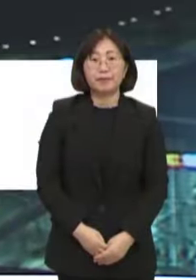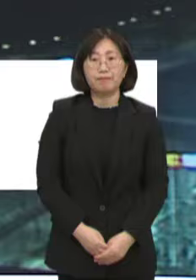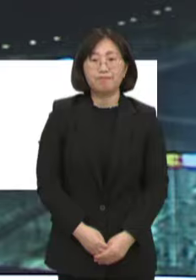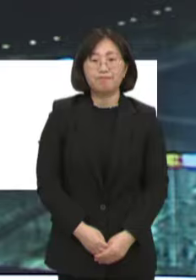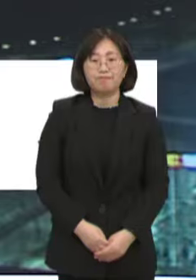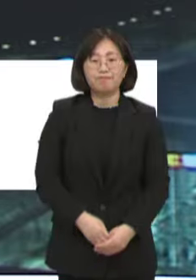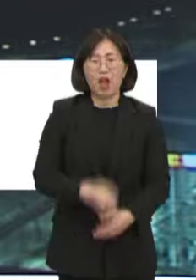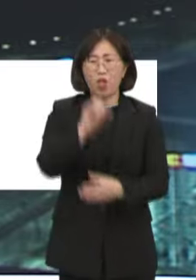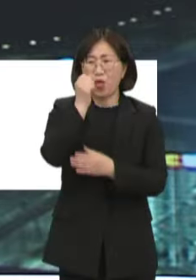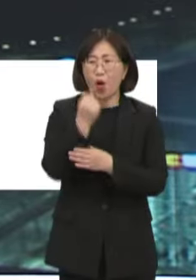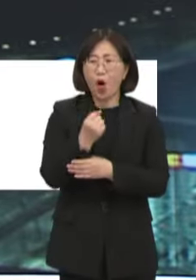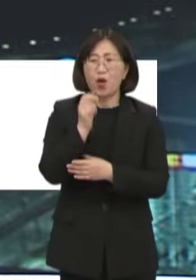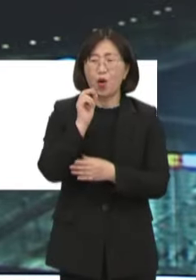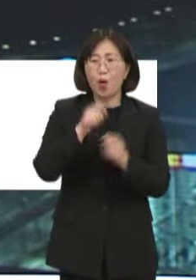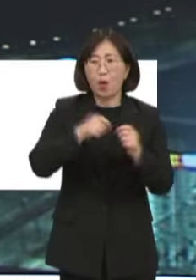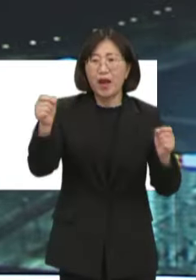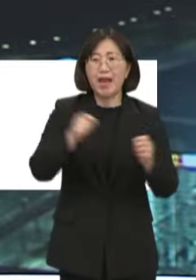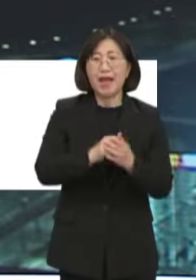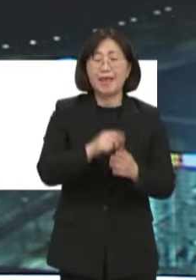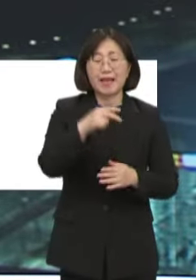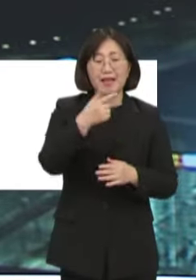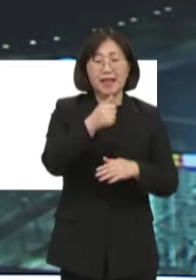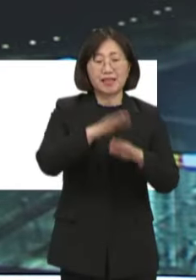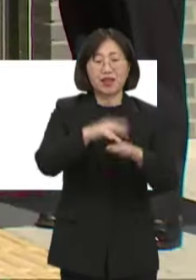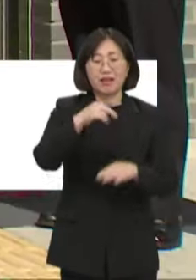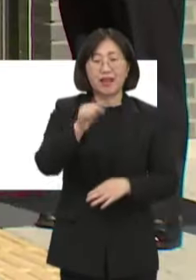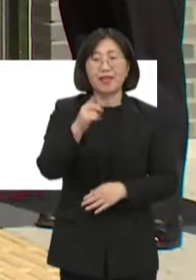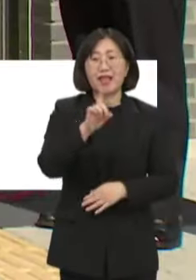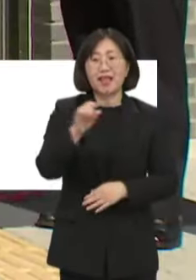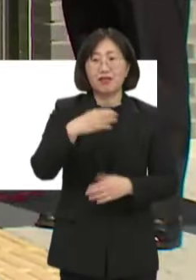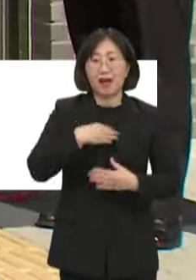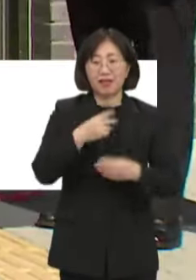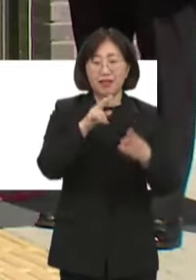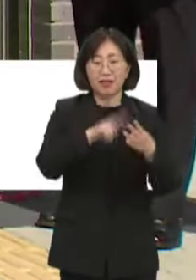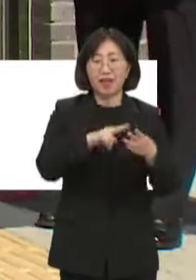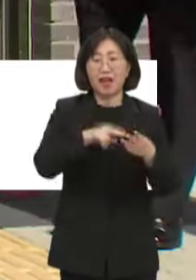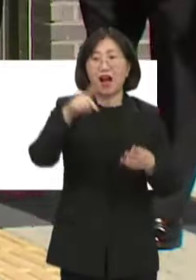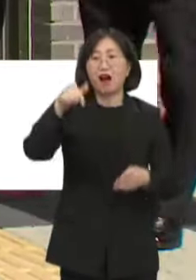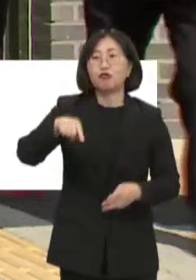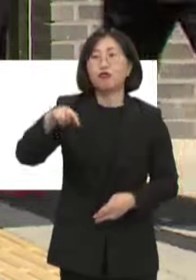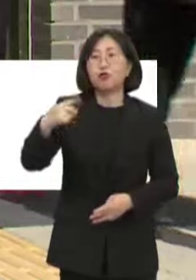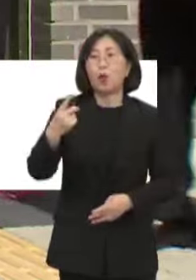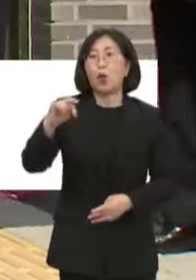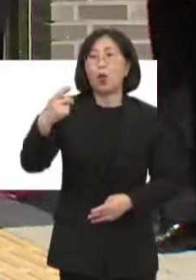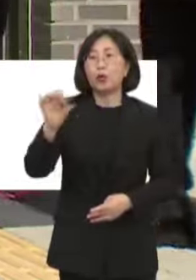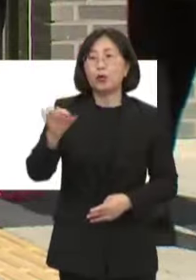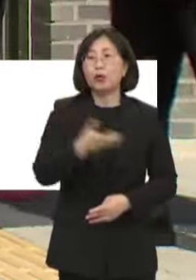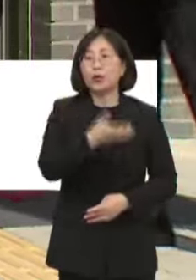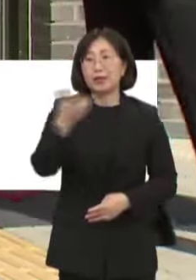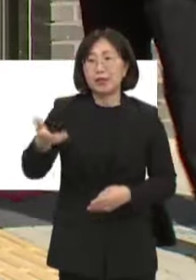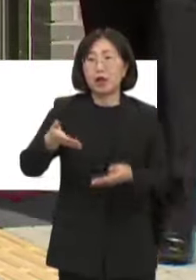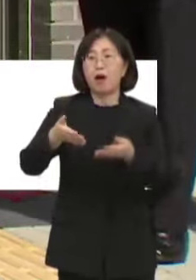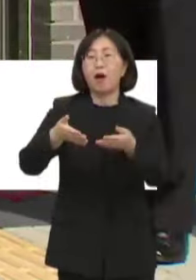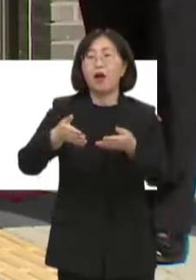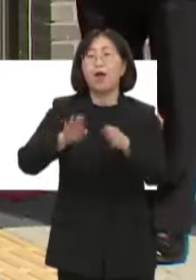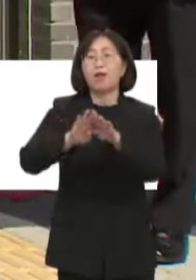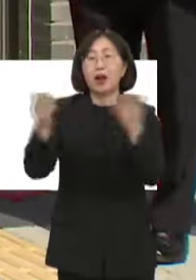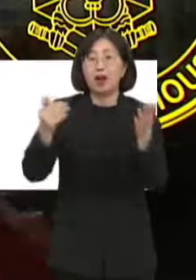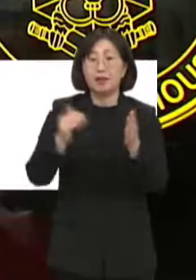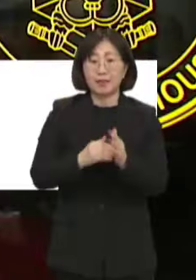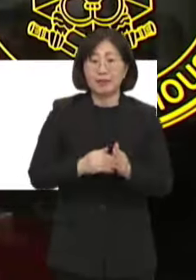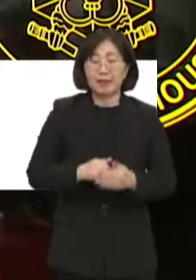노후화가 심각했던 대전 산내 119 안전센터가 동구 구도동 일대로 이전해 문을 열었습니다. 대전 산내